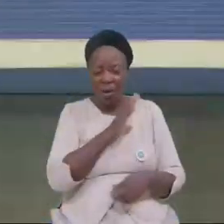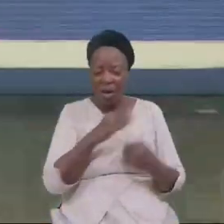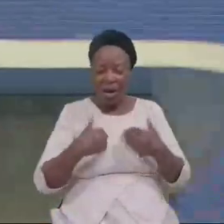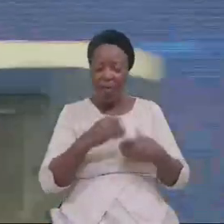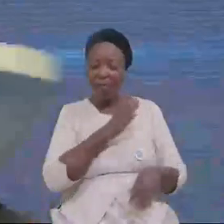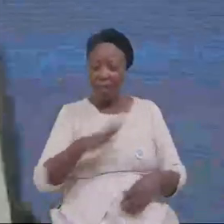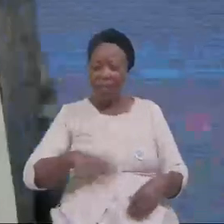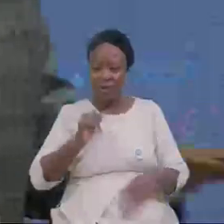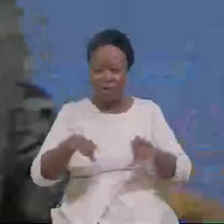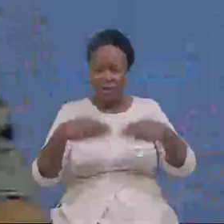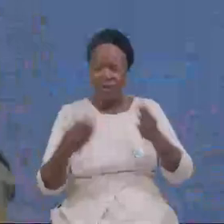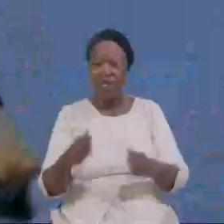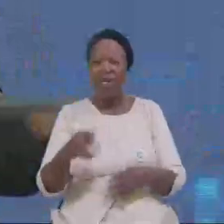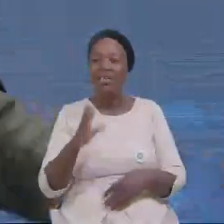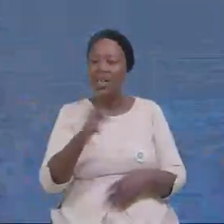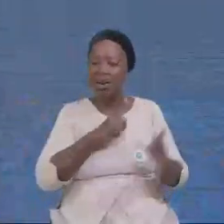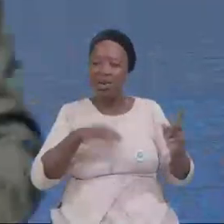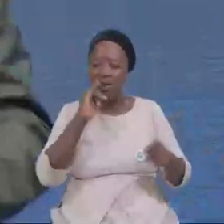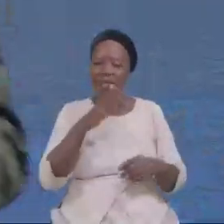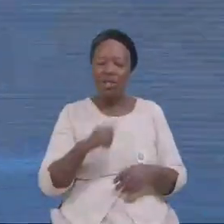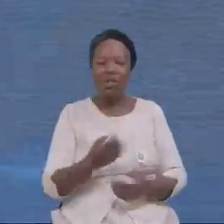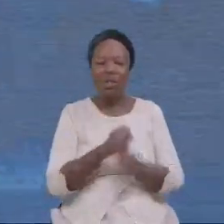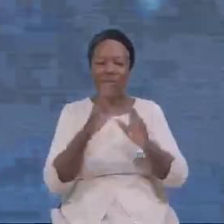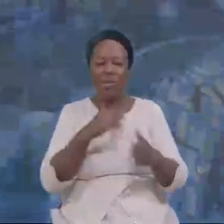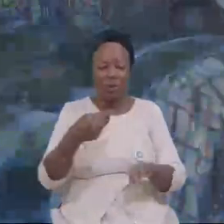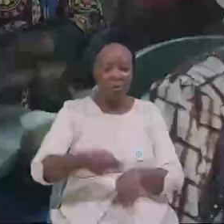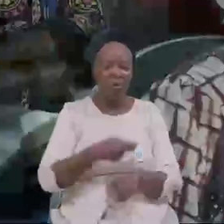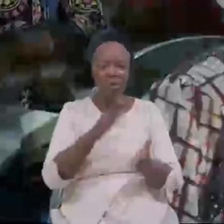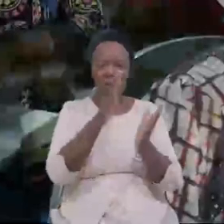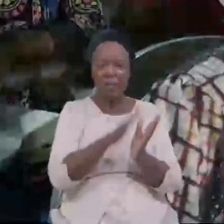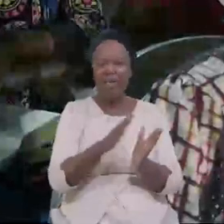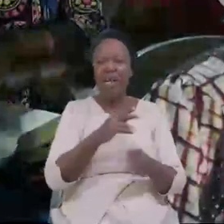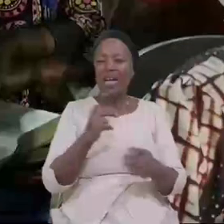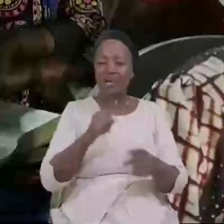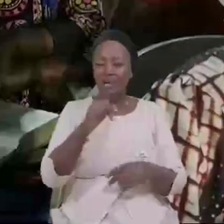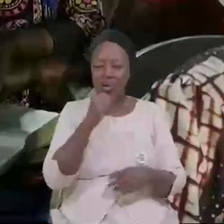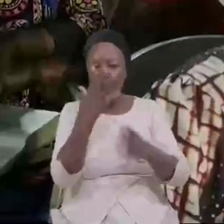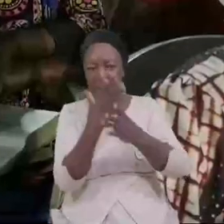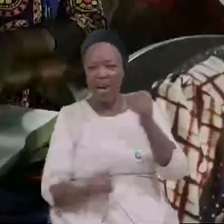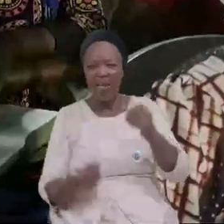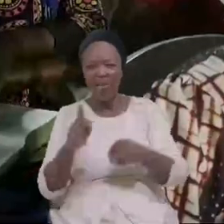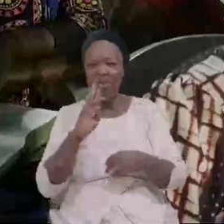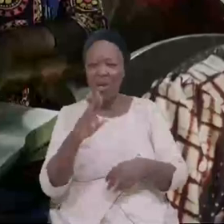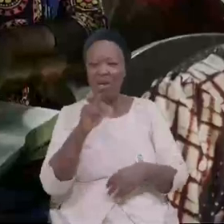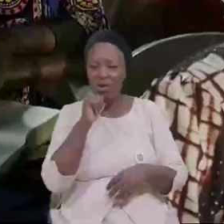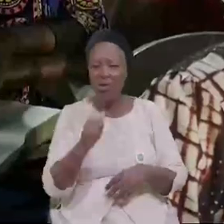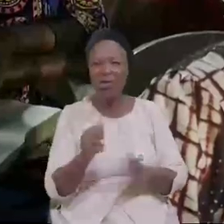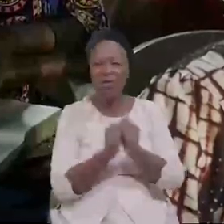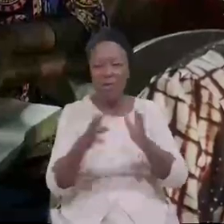orphelin. Le Seigneur est ton Sauveur, il est ton berger. Tu ne manqueras de rien. Tu n'es pas un